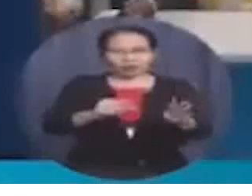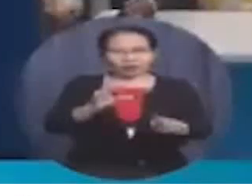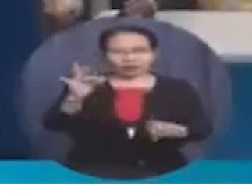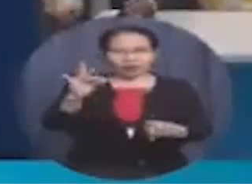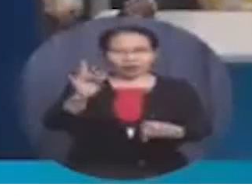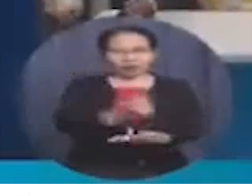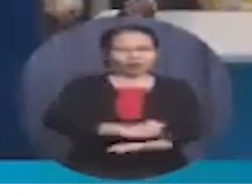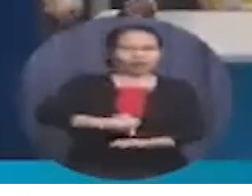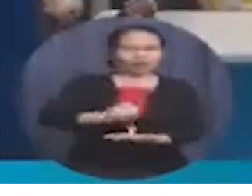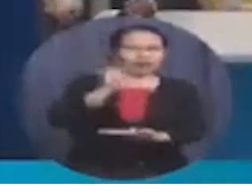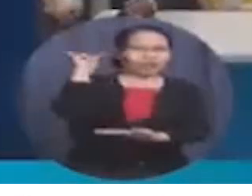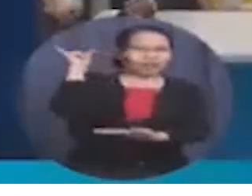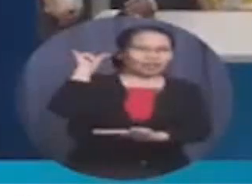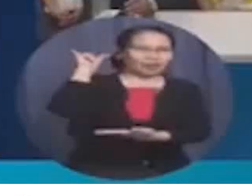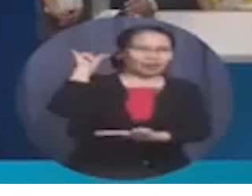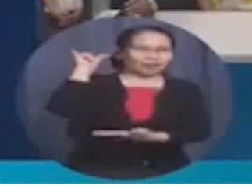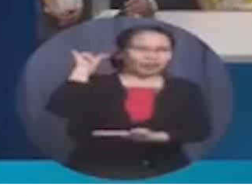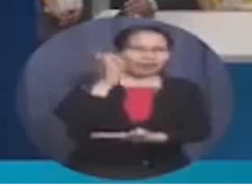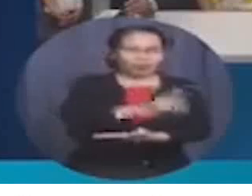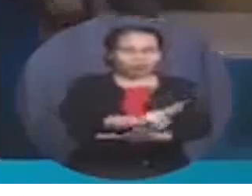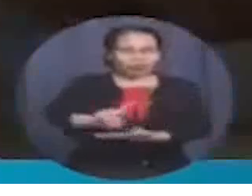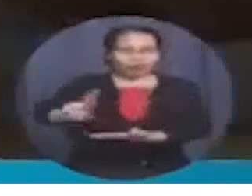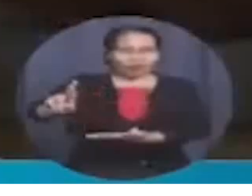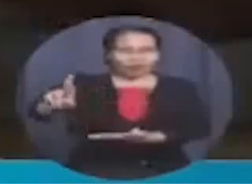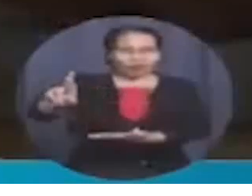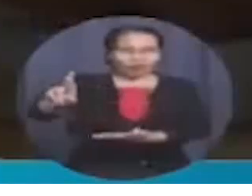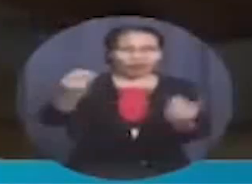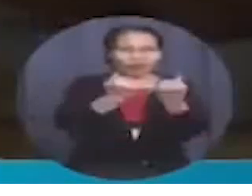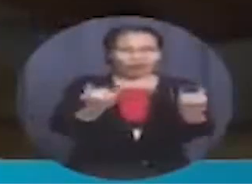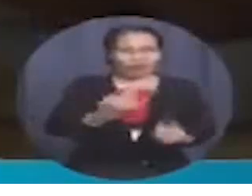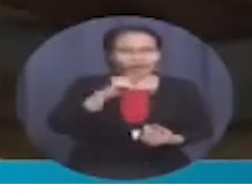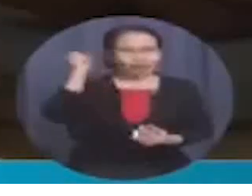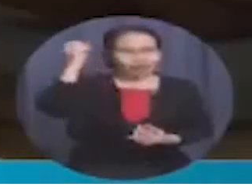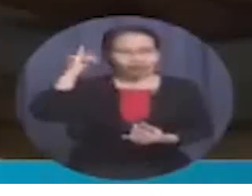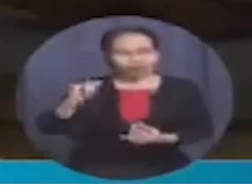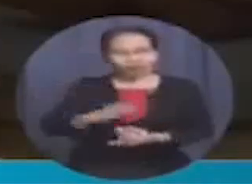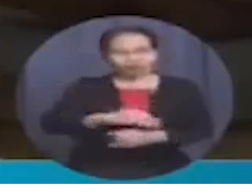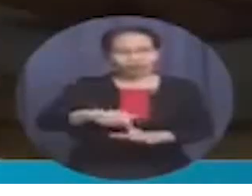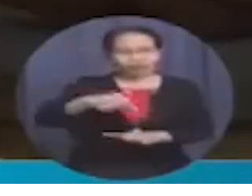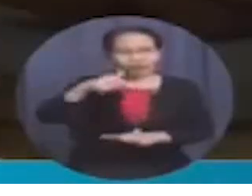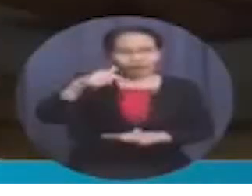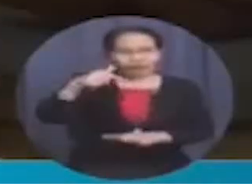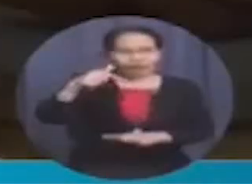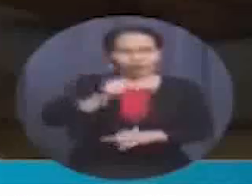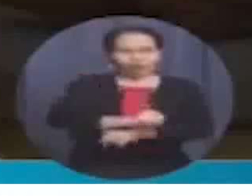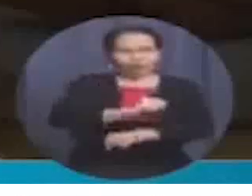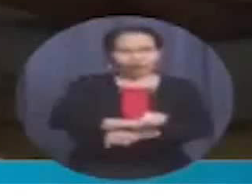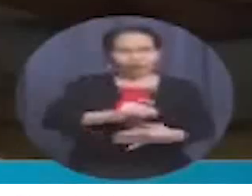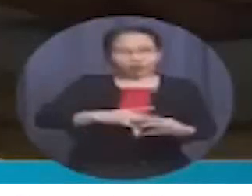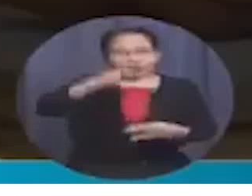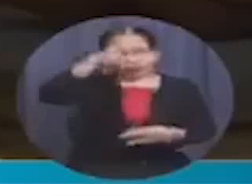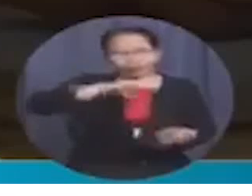115:4-8 ng awit. Pakinggan niyo. Ang kanilang mga Diyos-Diyusan ay pilak at ginto.